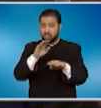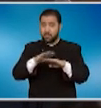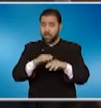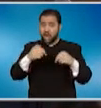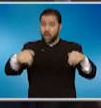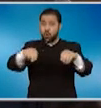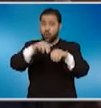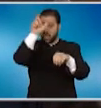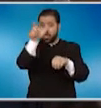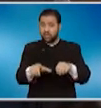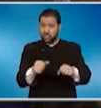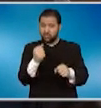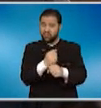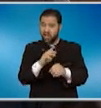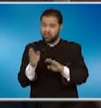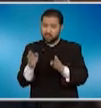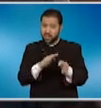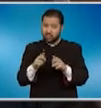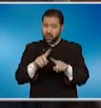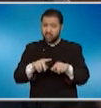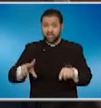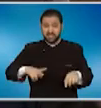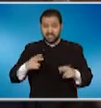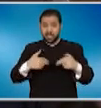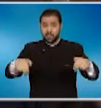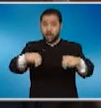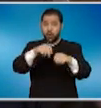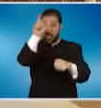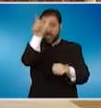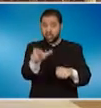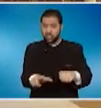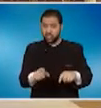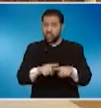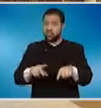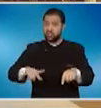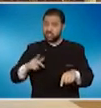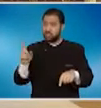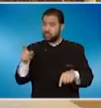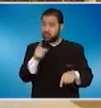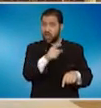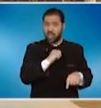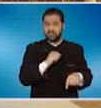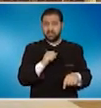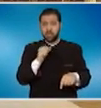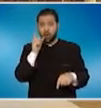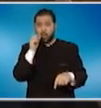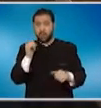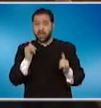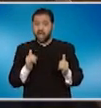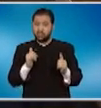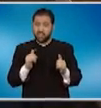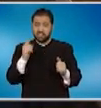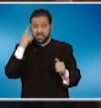o analogie între ceea ce suntem și ceea ce suntem noi înșine și ceea ce sunt ceilalți. În speță, acest